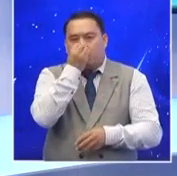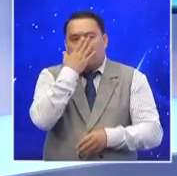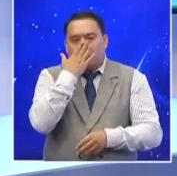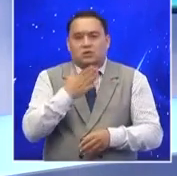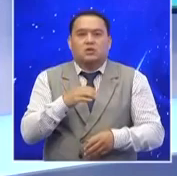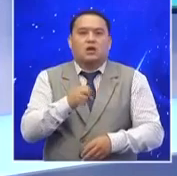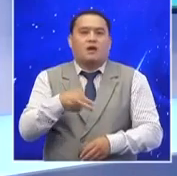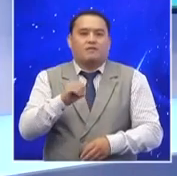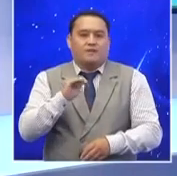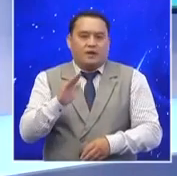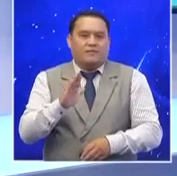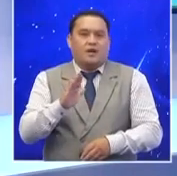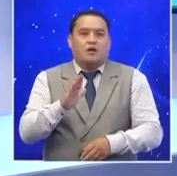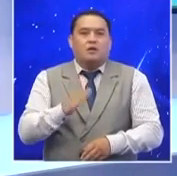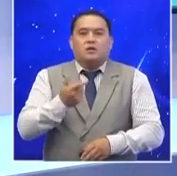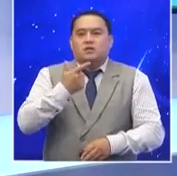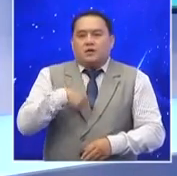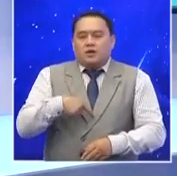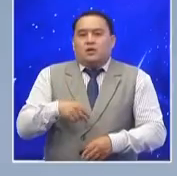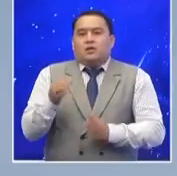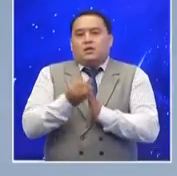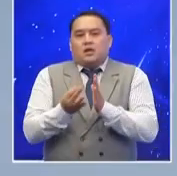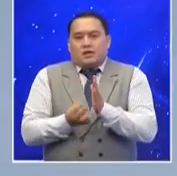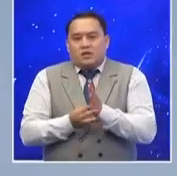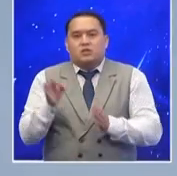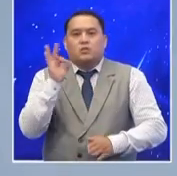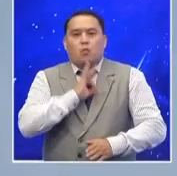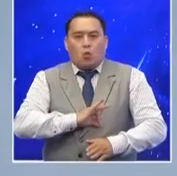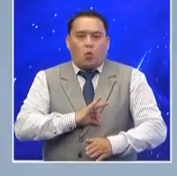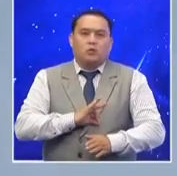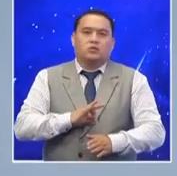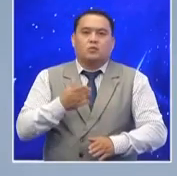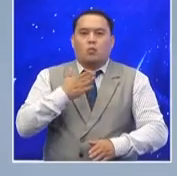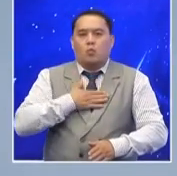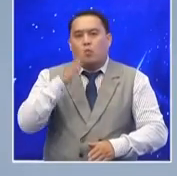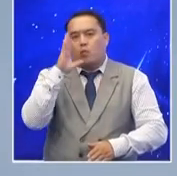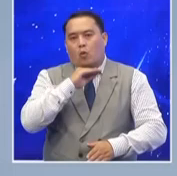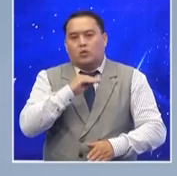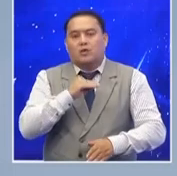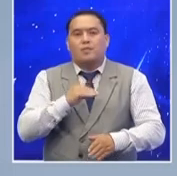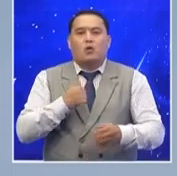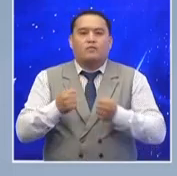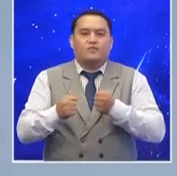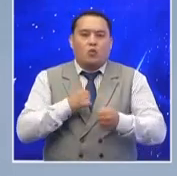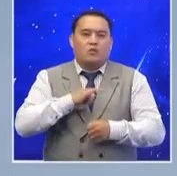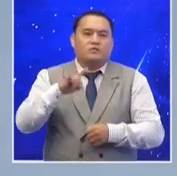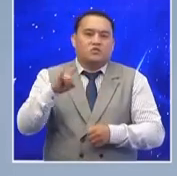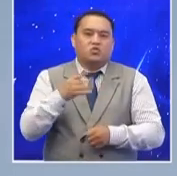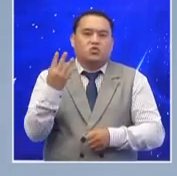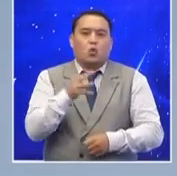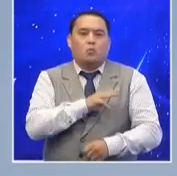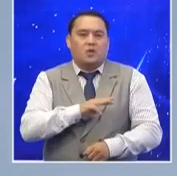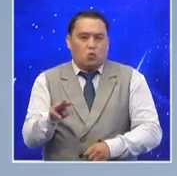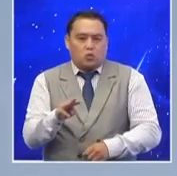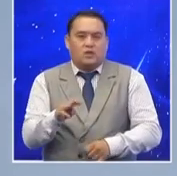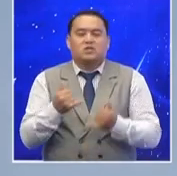компания SkyDrive, сообщает Закон KZ. Во время тестирования испытуемый агрегат смог продержаться в воздухе в течение 4 минут.